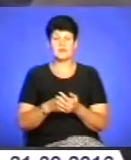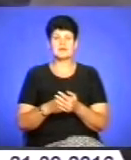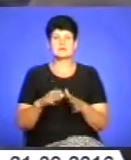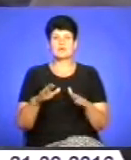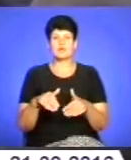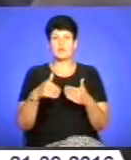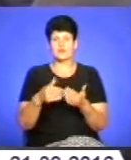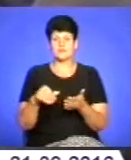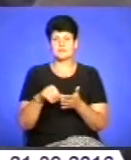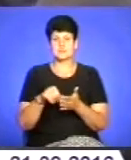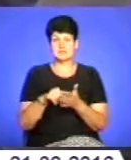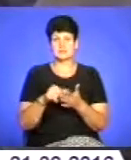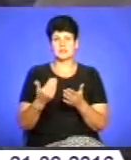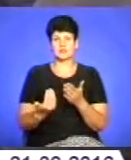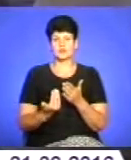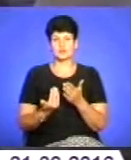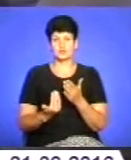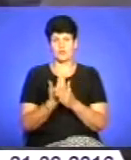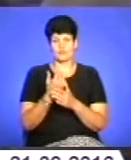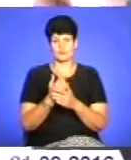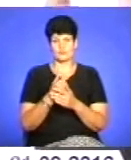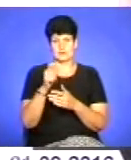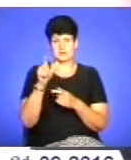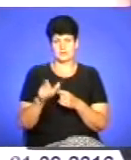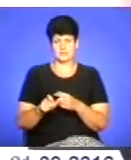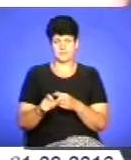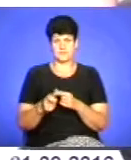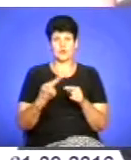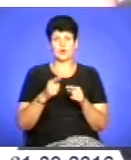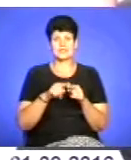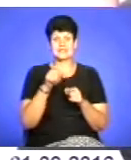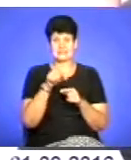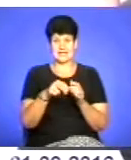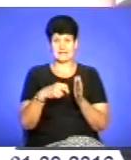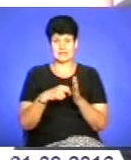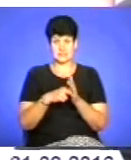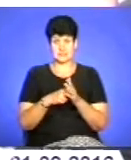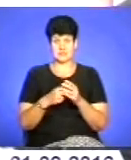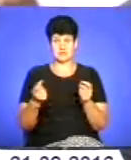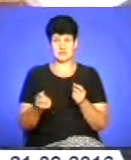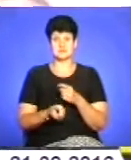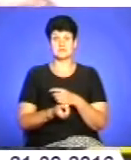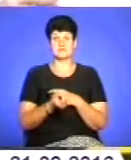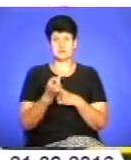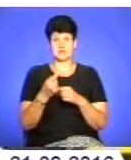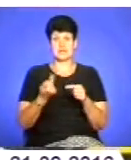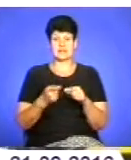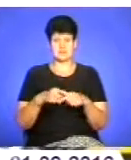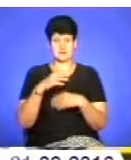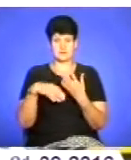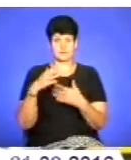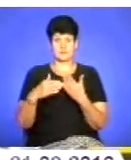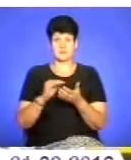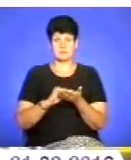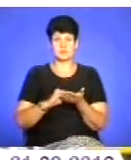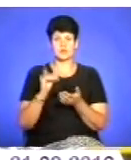запропонували представники Конгресу українських націоналістів. Оцей лист, який спричинив оцю всю бурю, підписаний Юрієм